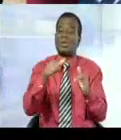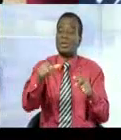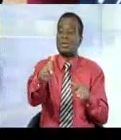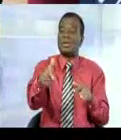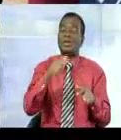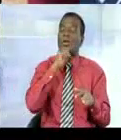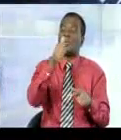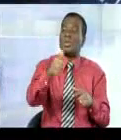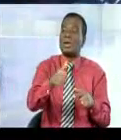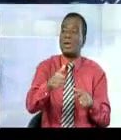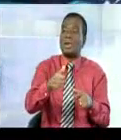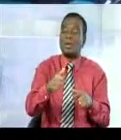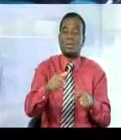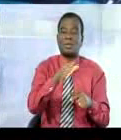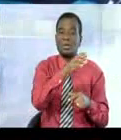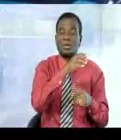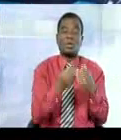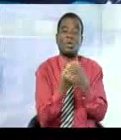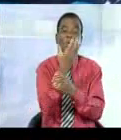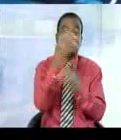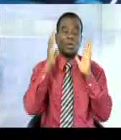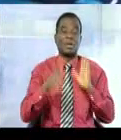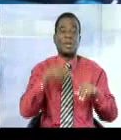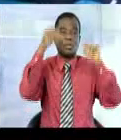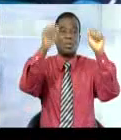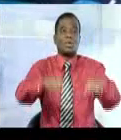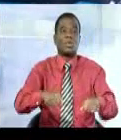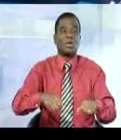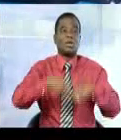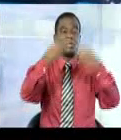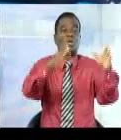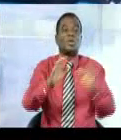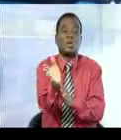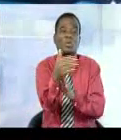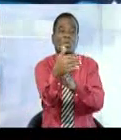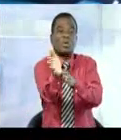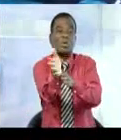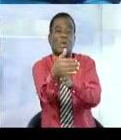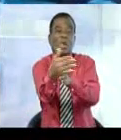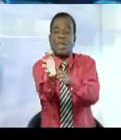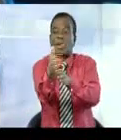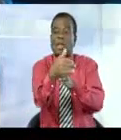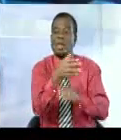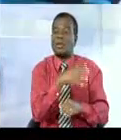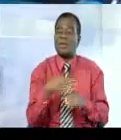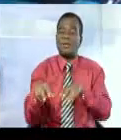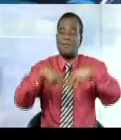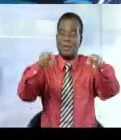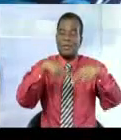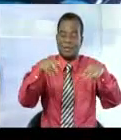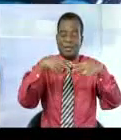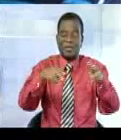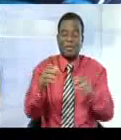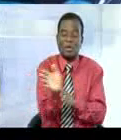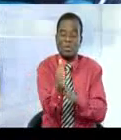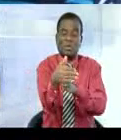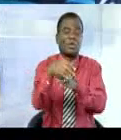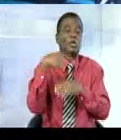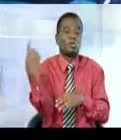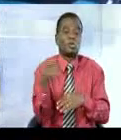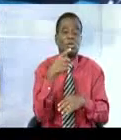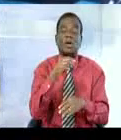ils n'ont pas d'éleveurs conséquents qui puissent leur donner du poisson. vendre le poisson au quotidien parce qu'il n'y a